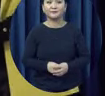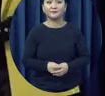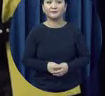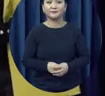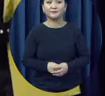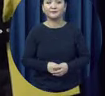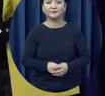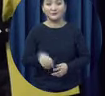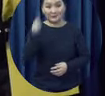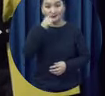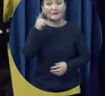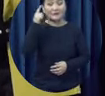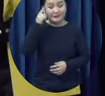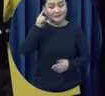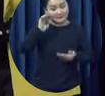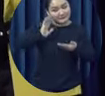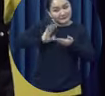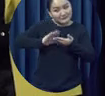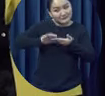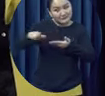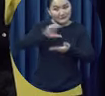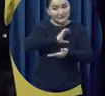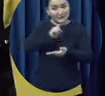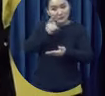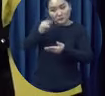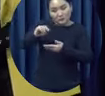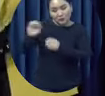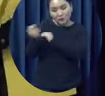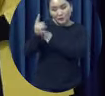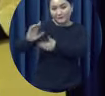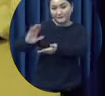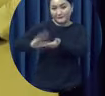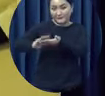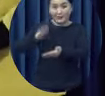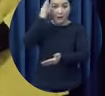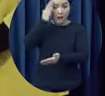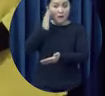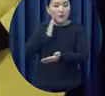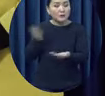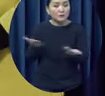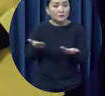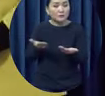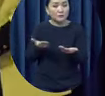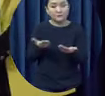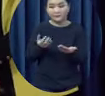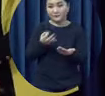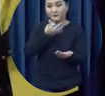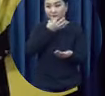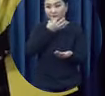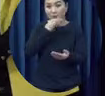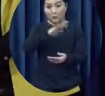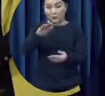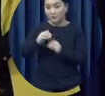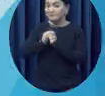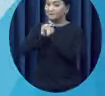сэтгэл зүйн онцлогийг танин мэдээд тухайн одоо сэтгэл зүйн онцлогт нь тохируулж харилцахын тулд эцэг эхчүүд маань хамгийн түрүүнд хүүхдэд хүндлэл